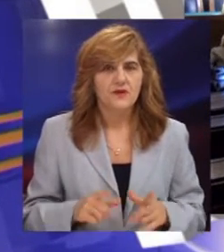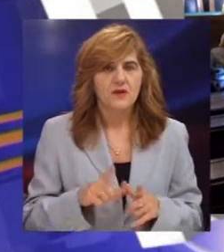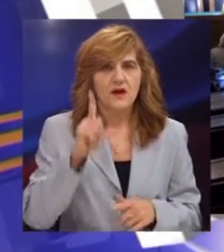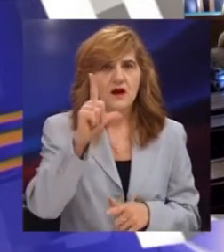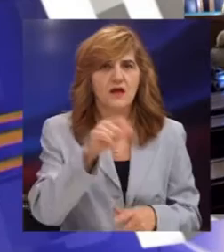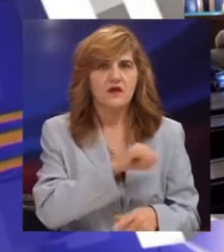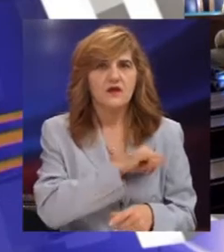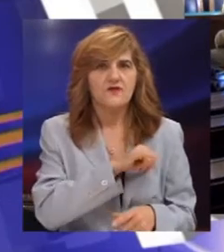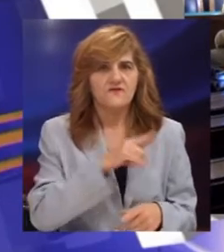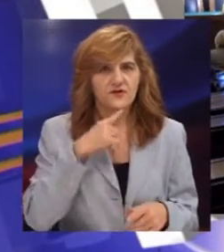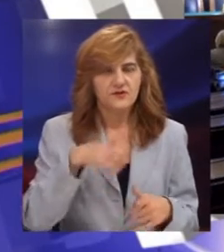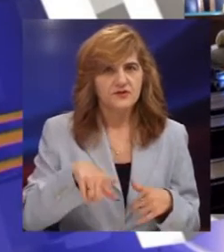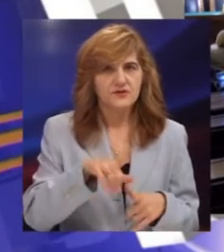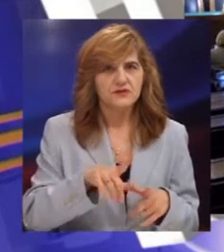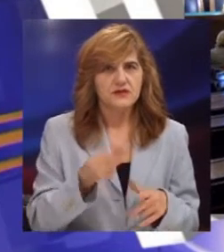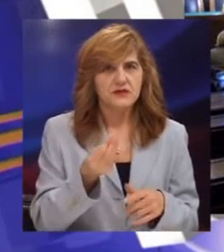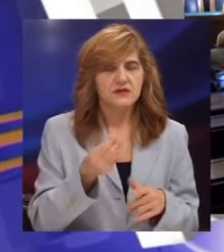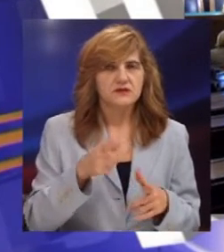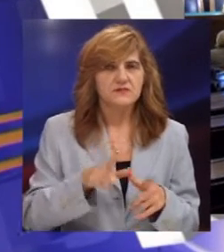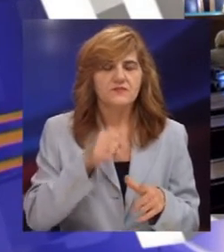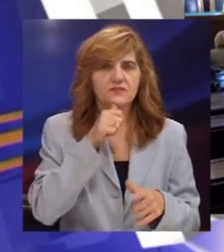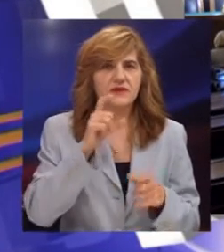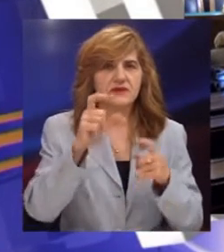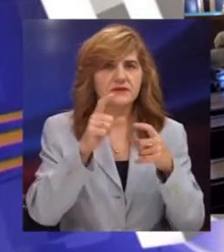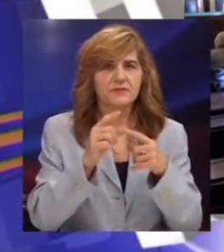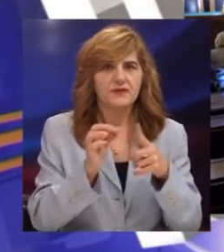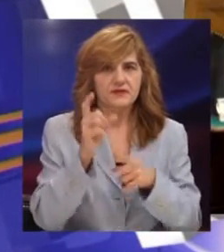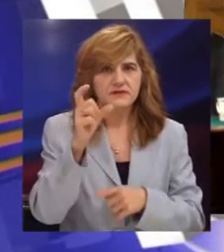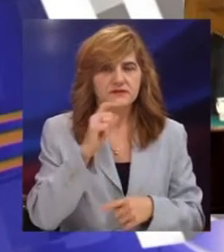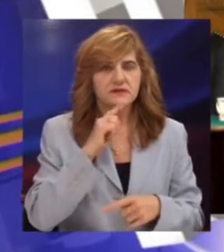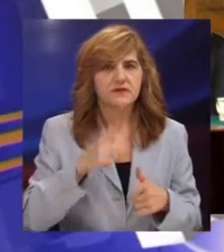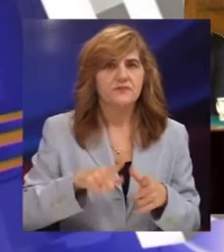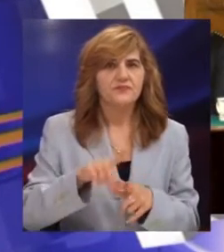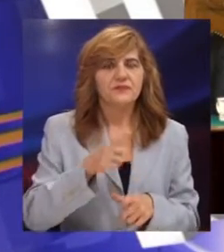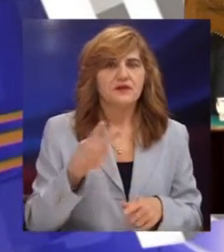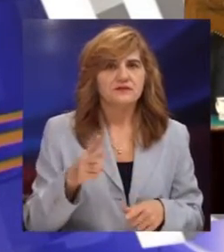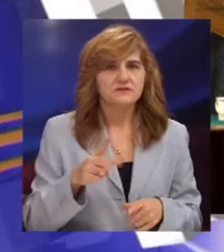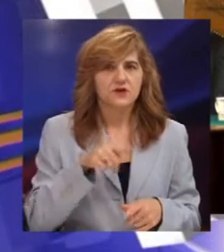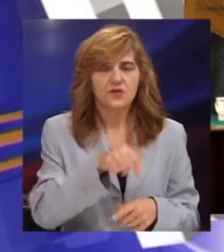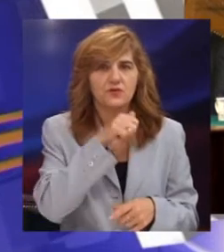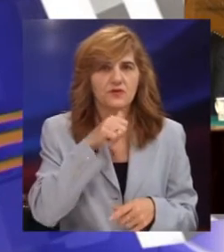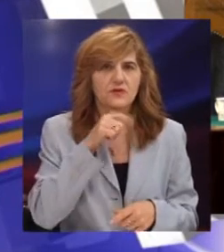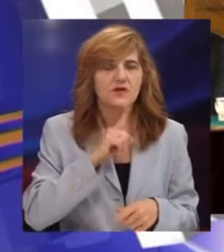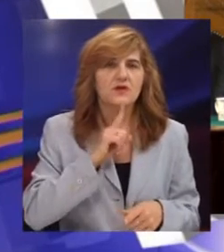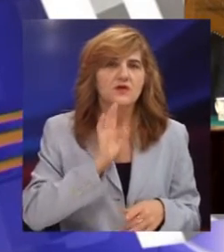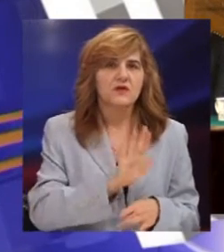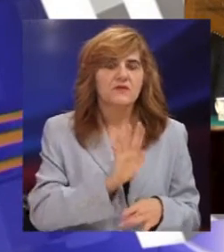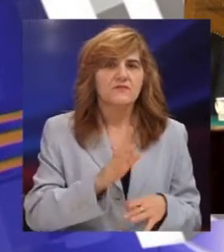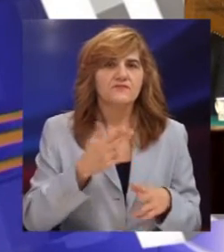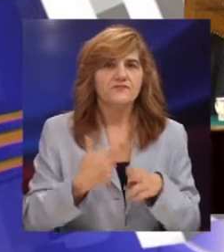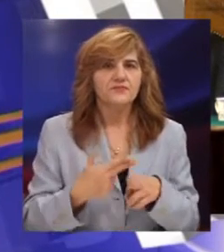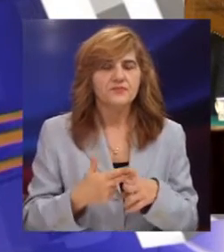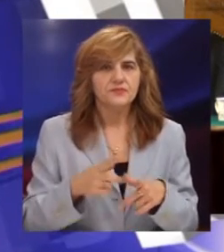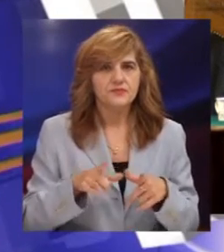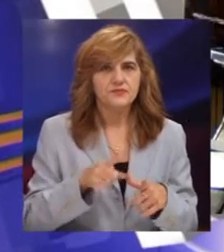Liga socijaldemokrata Vojvodine, Građani Srbije, Socijalistička partija Srbije, Pokret socijalista. To su partije čije interese u